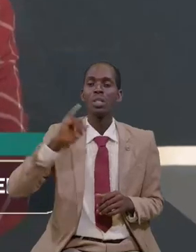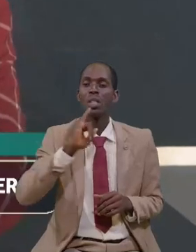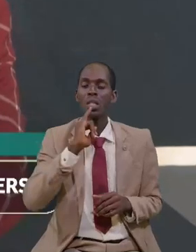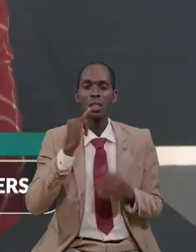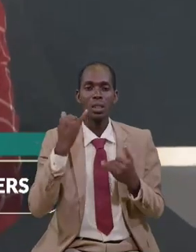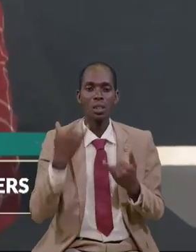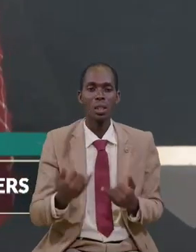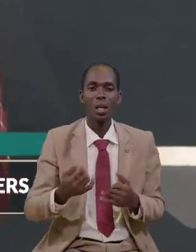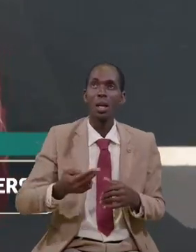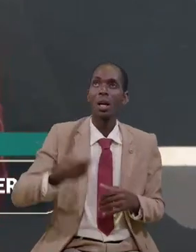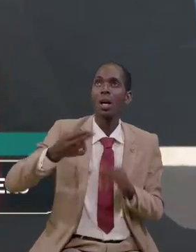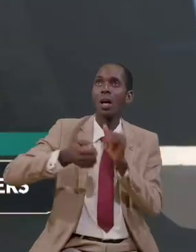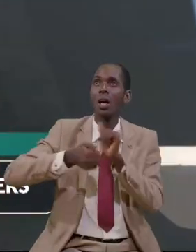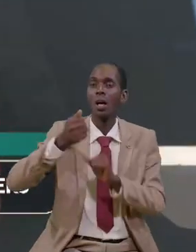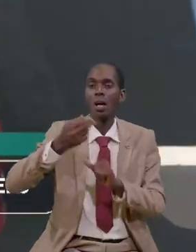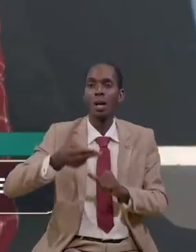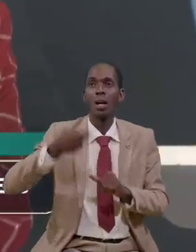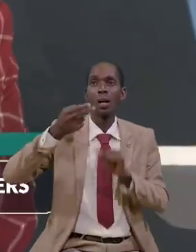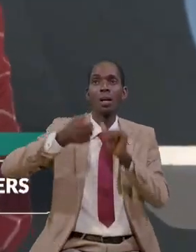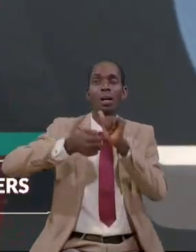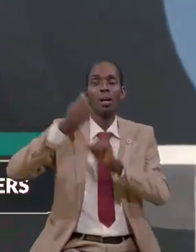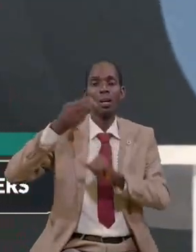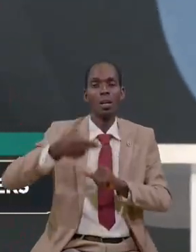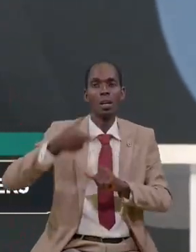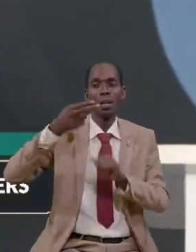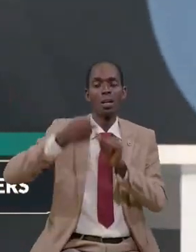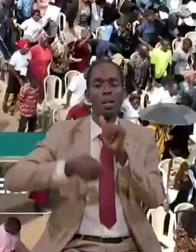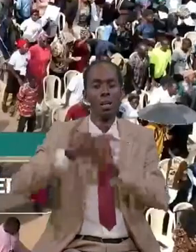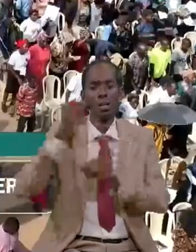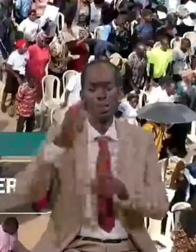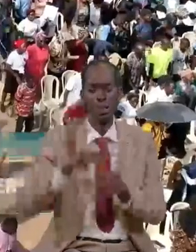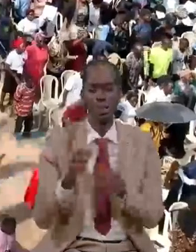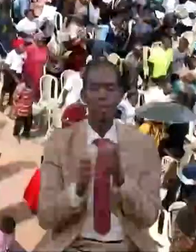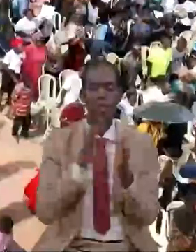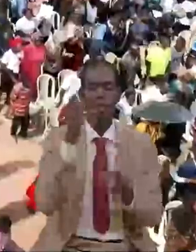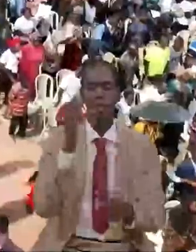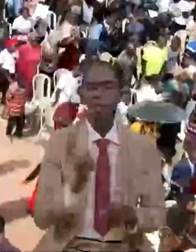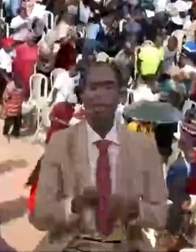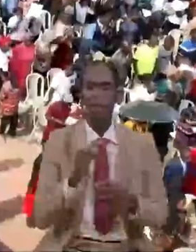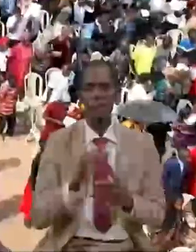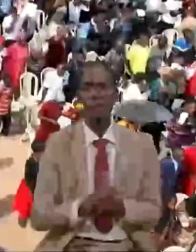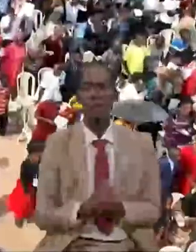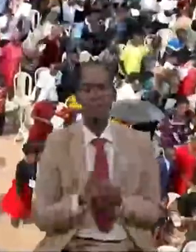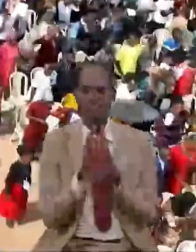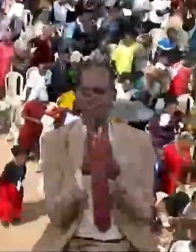est plus élevée, plus élevée, plus élevée au nom de Jésus.